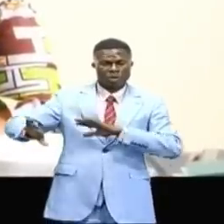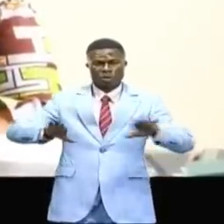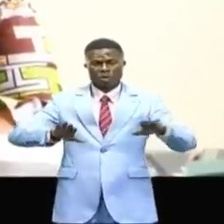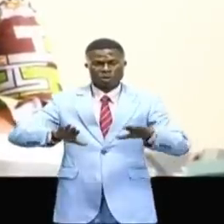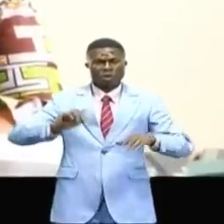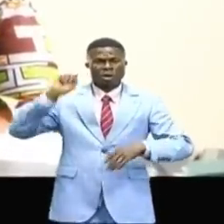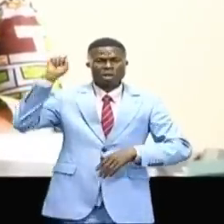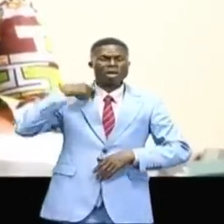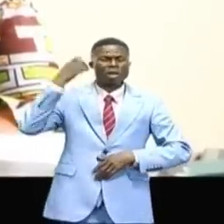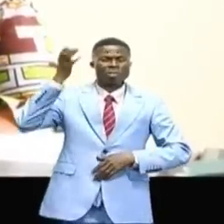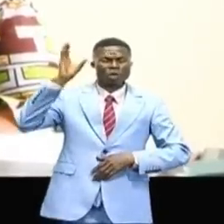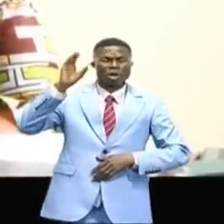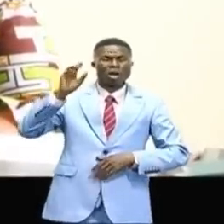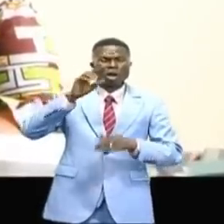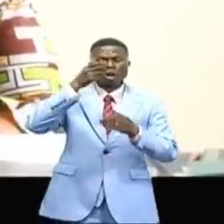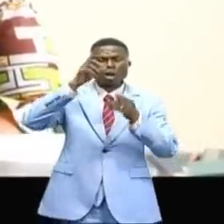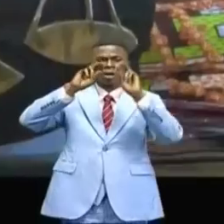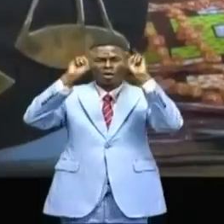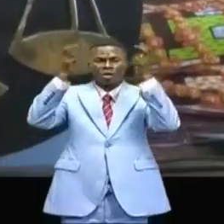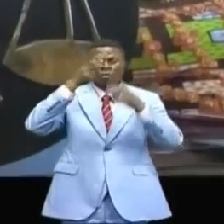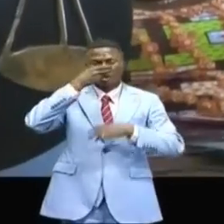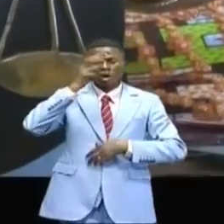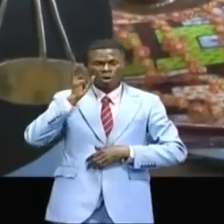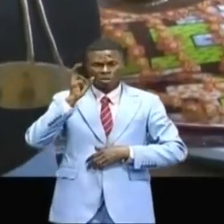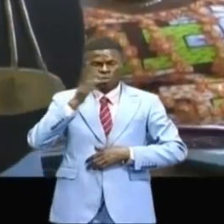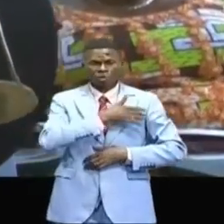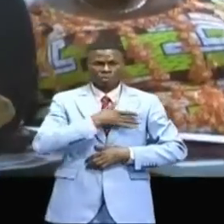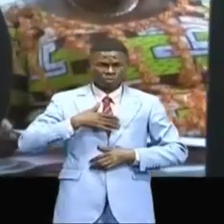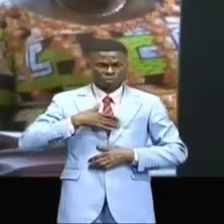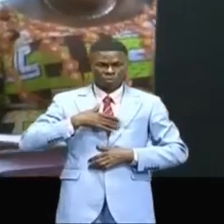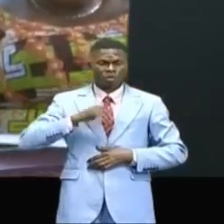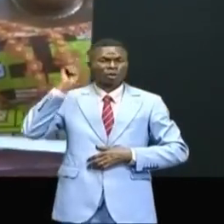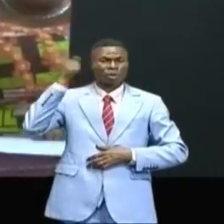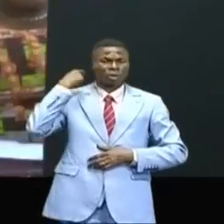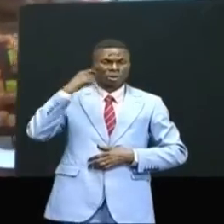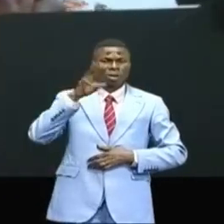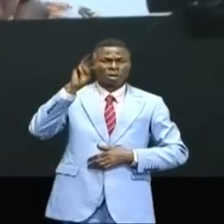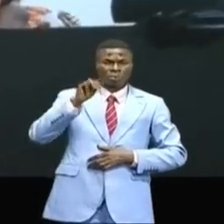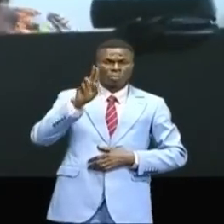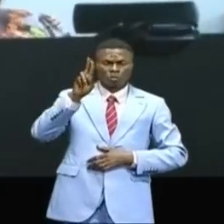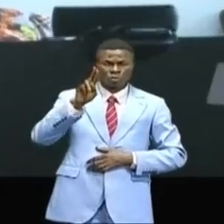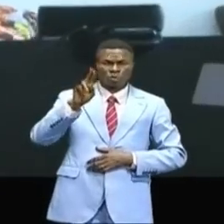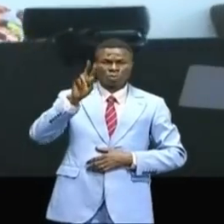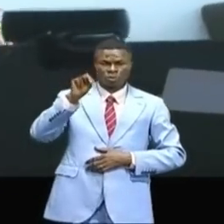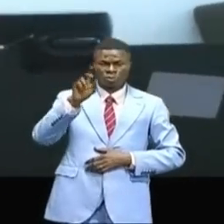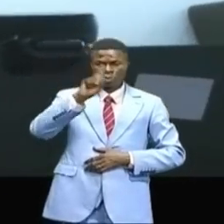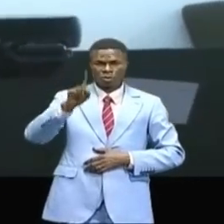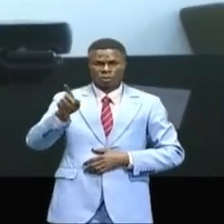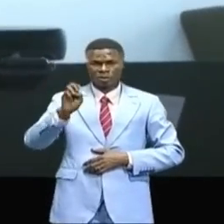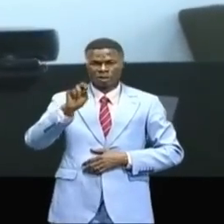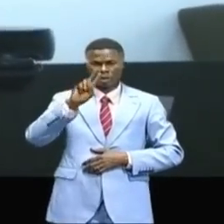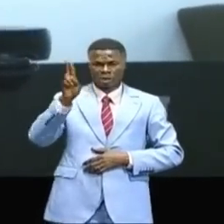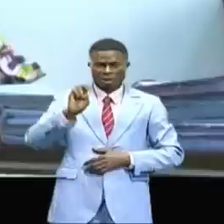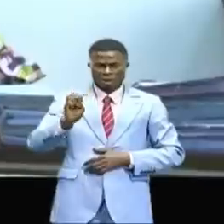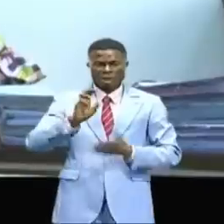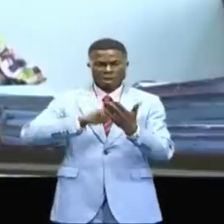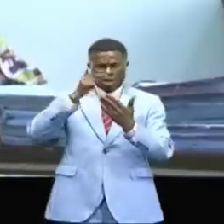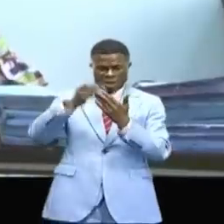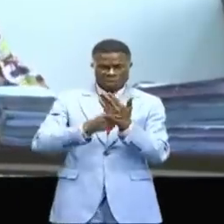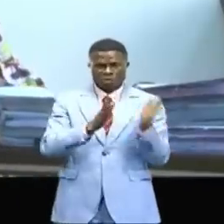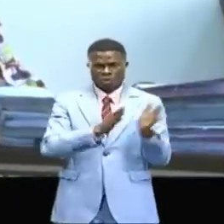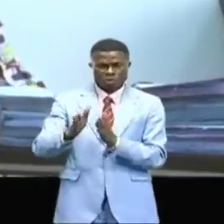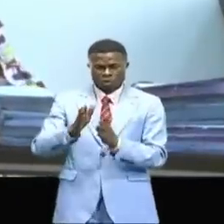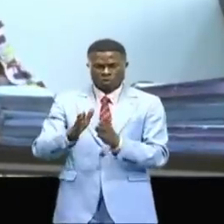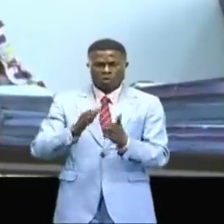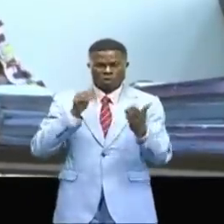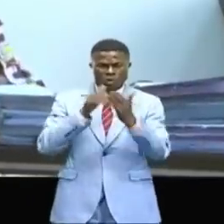prison centrale de Goma, mieux connue sous la dénomination de prison de Mounzenze. Elle a indiqué que ce projet prévoit le